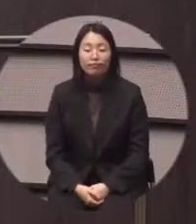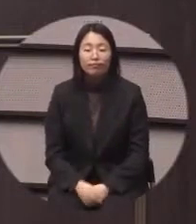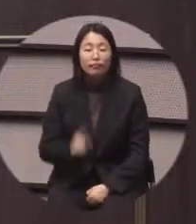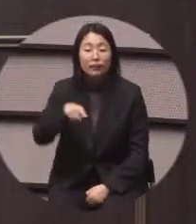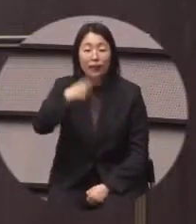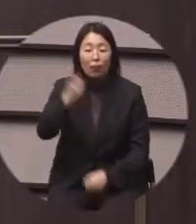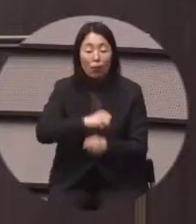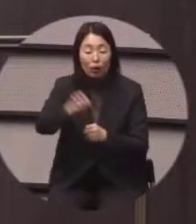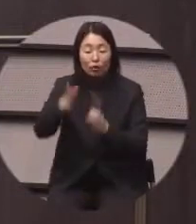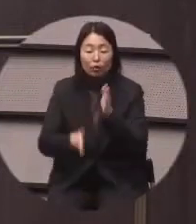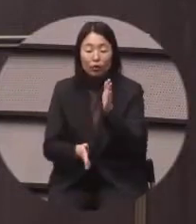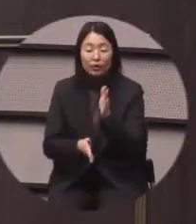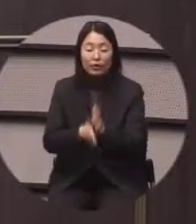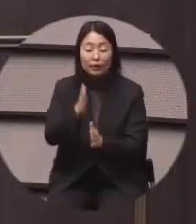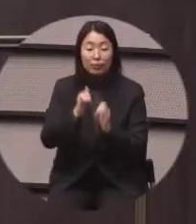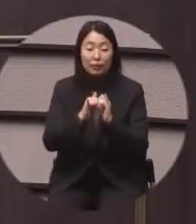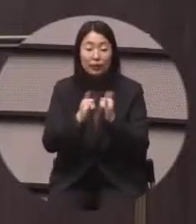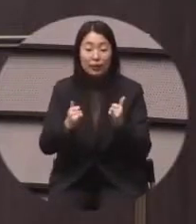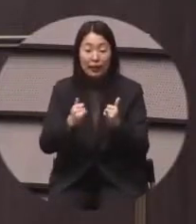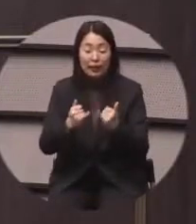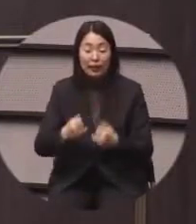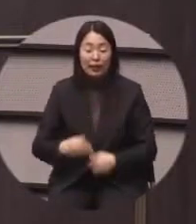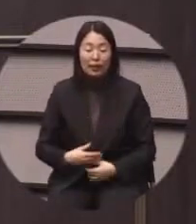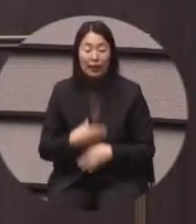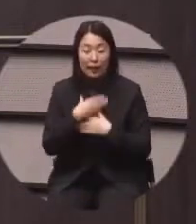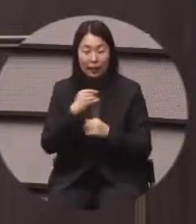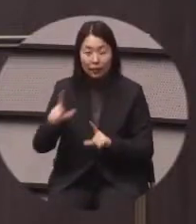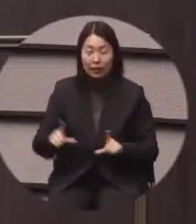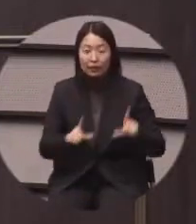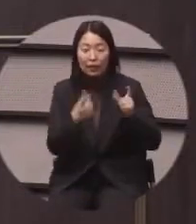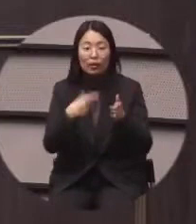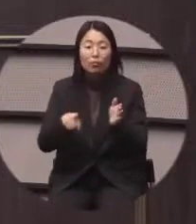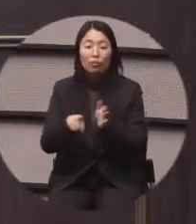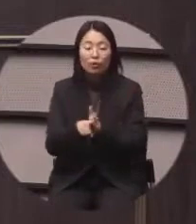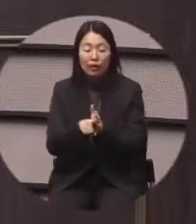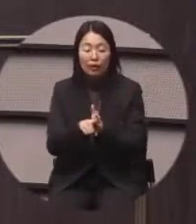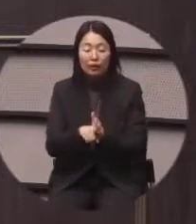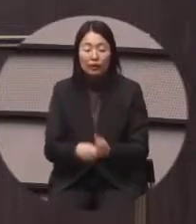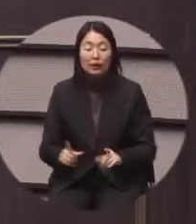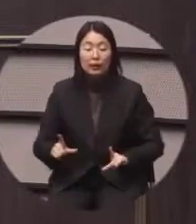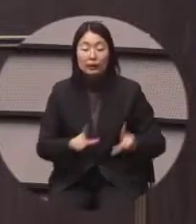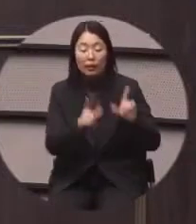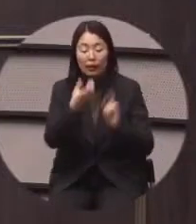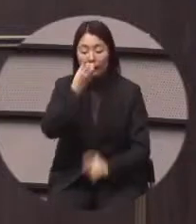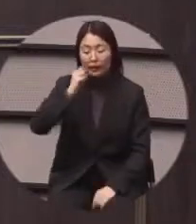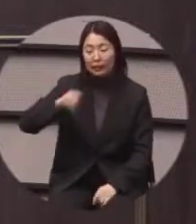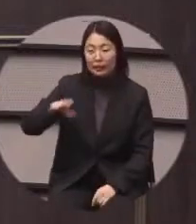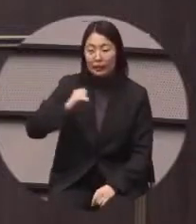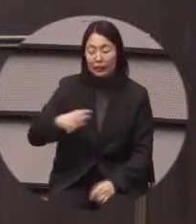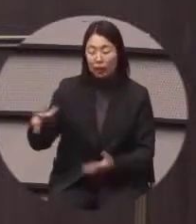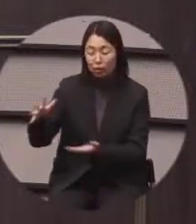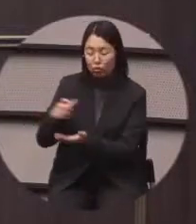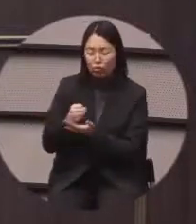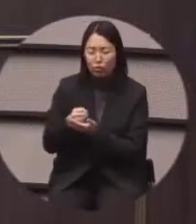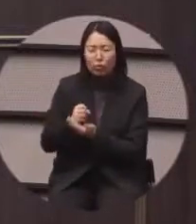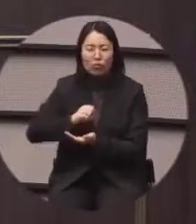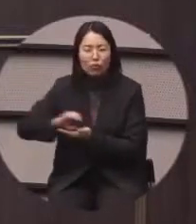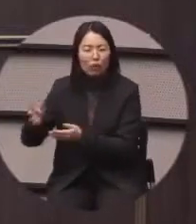다음, 광주 시민의 쾌적한 생활환경 조성을 위해 생활 폐기물 수집 운반에 관한 개선 방안을